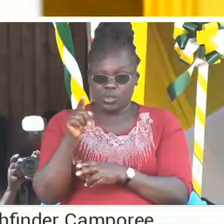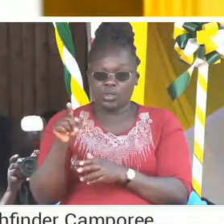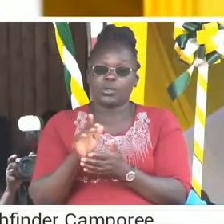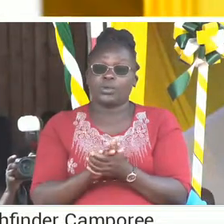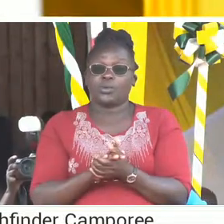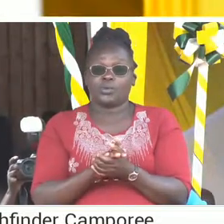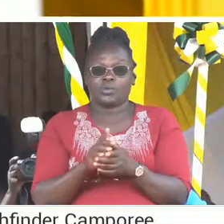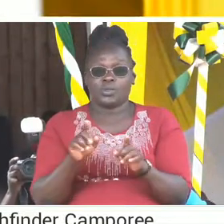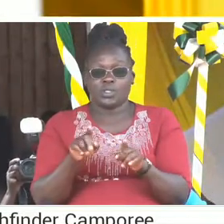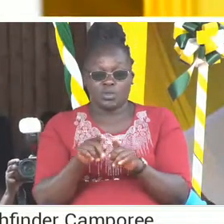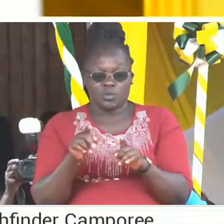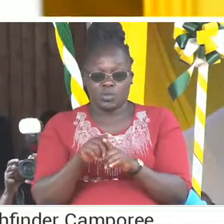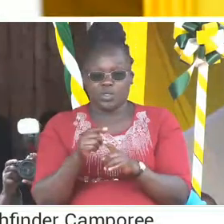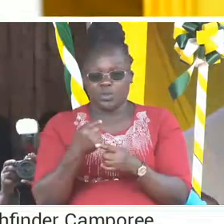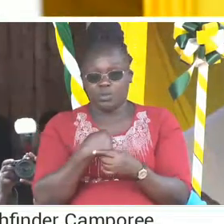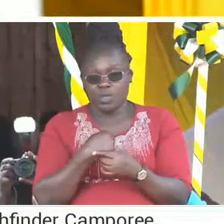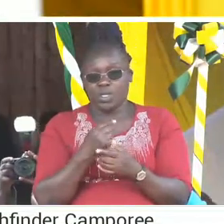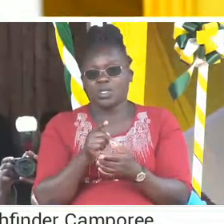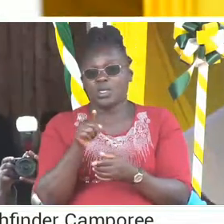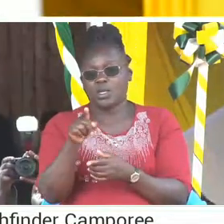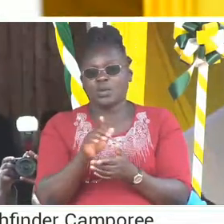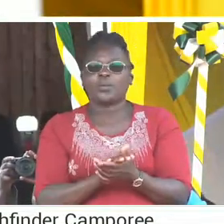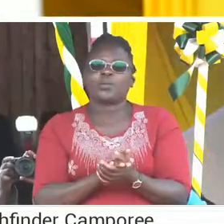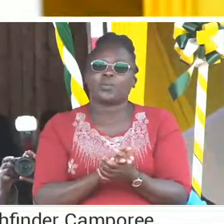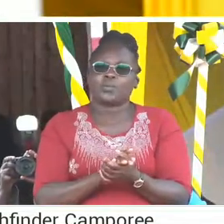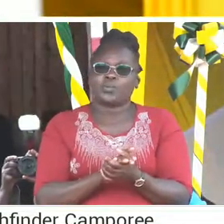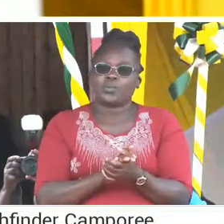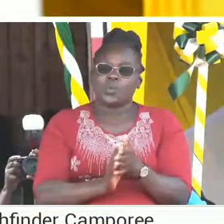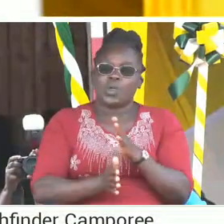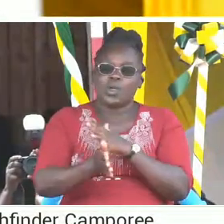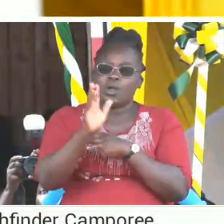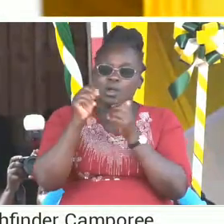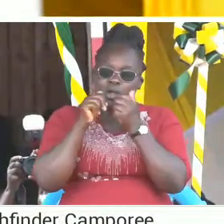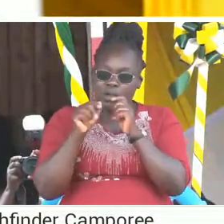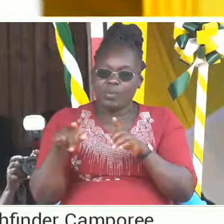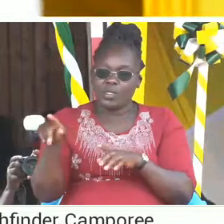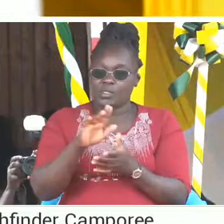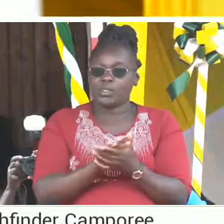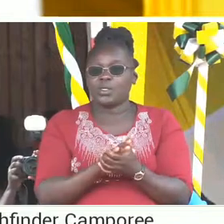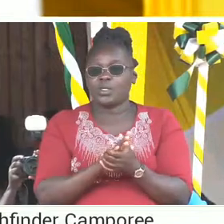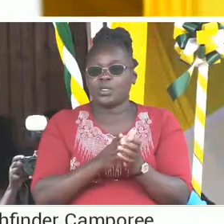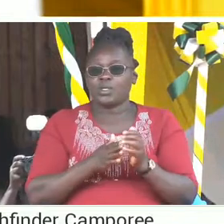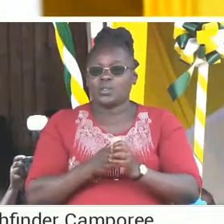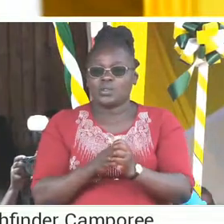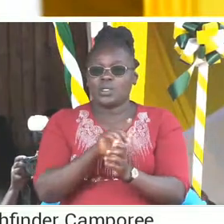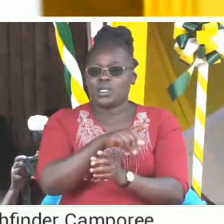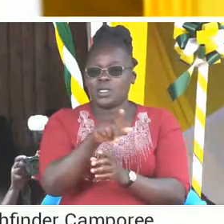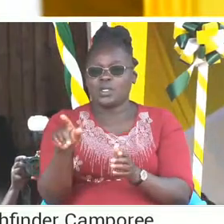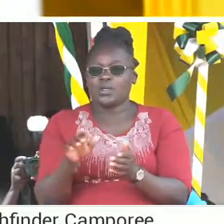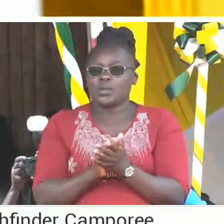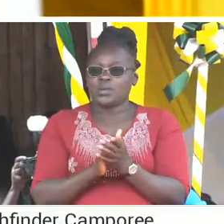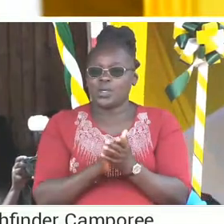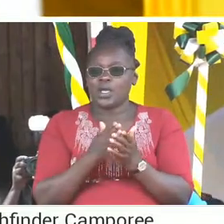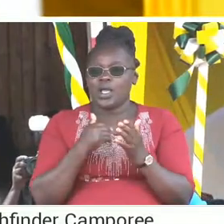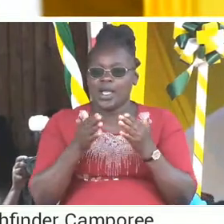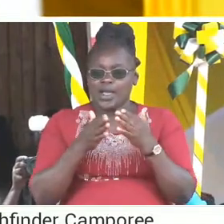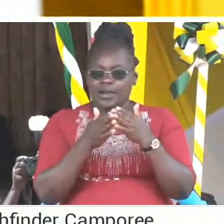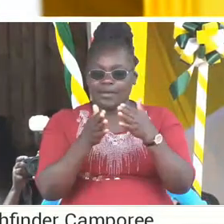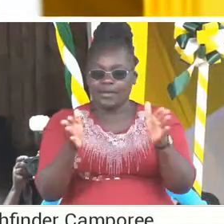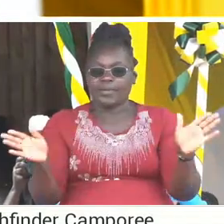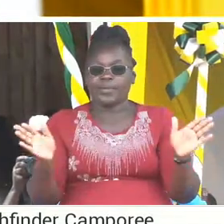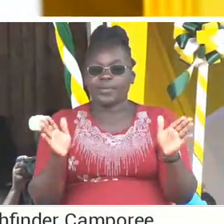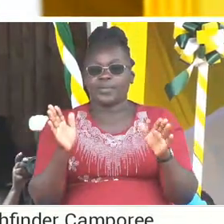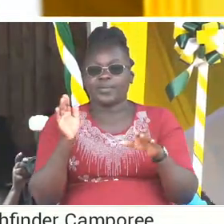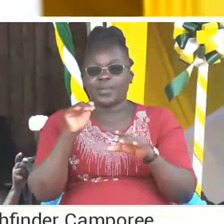finish strong. May the Lord bless you, awaongoze akutane na mahitaji ya mioyo yenu, na apanue mipaka in Jesus'